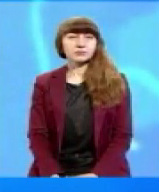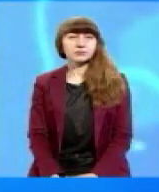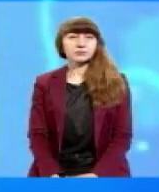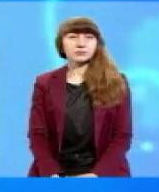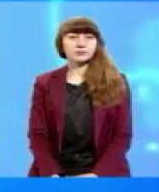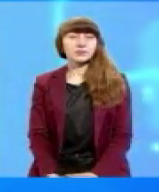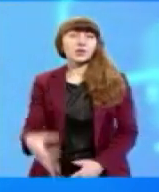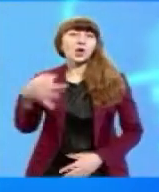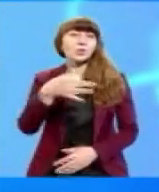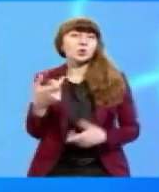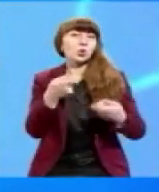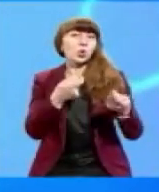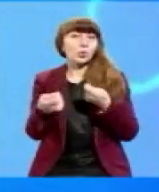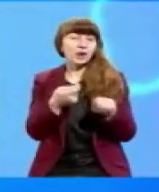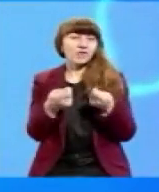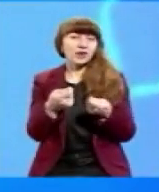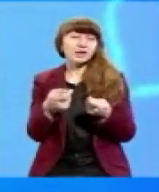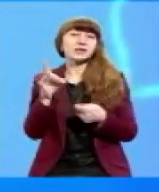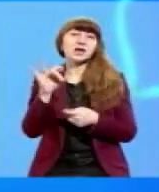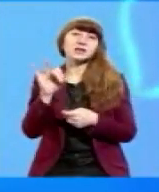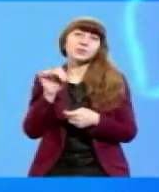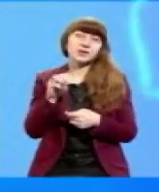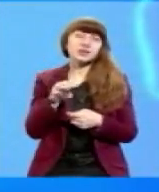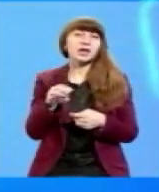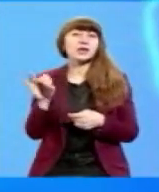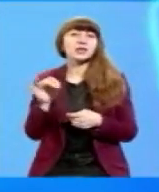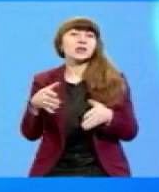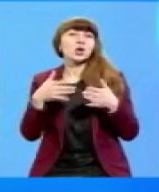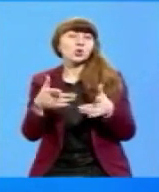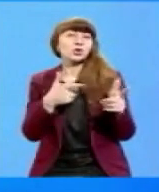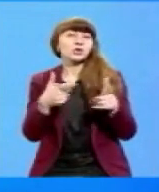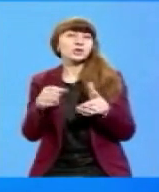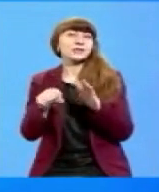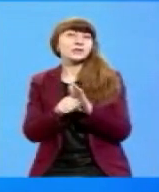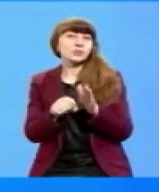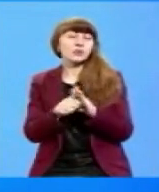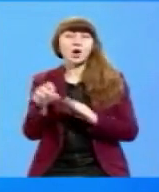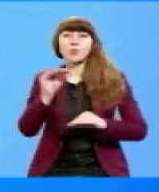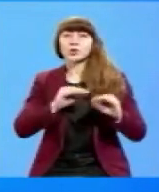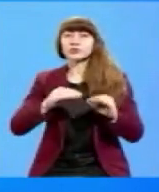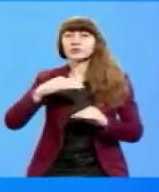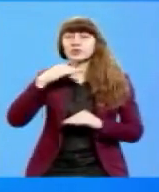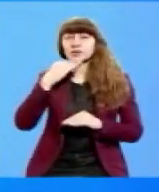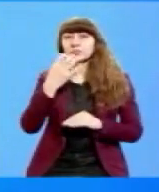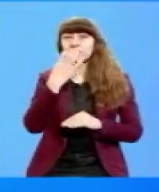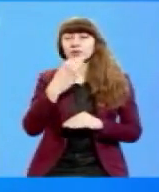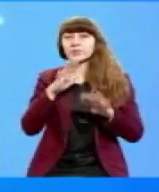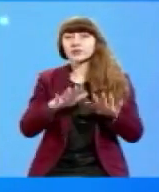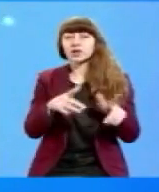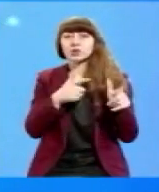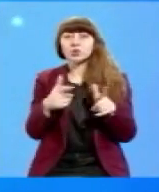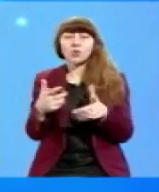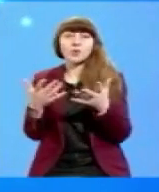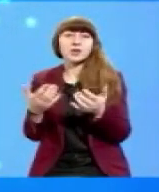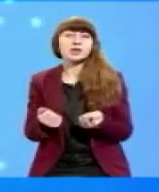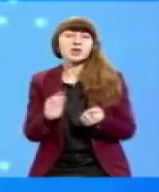Облыстық жолаушылар көлігі және автомобиль жолдары басқармасы қысқы маусымға дайындықтарын пысықтап жатыр. Техника жеткілікті, жылыту бекеттері